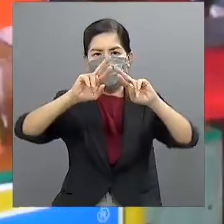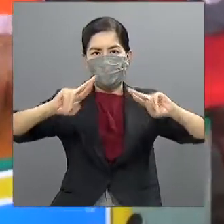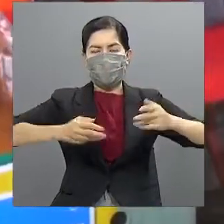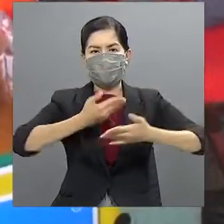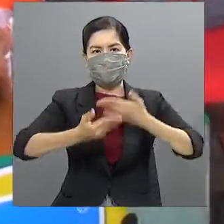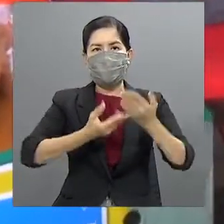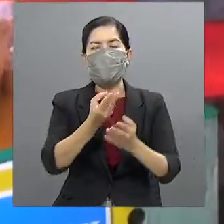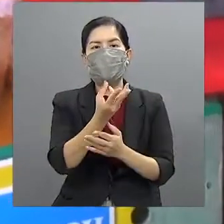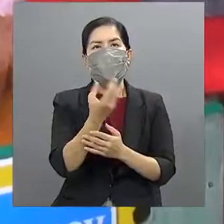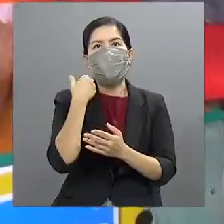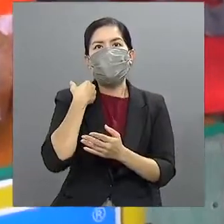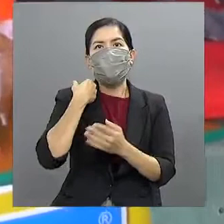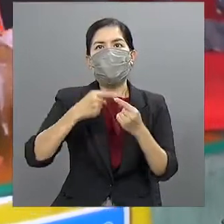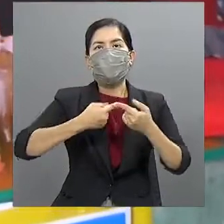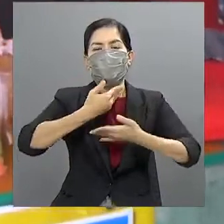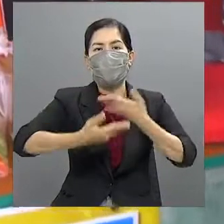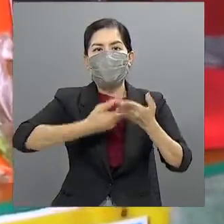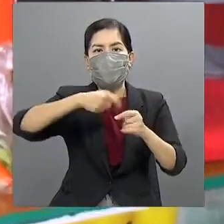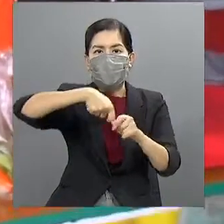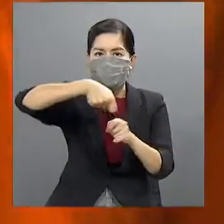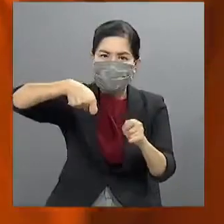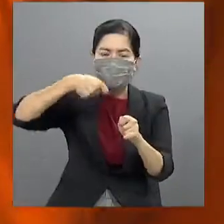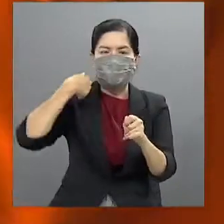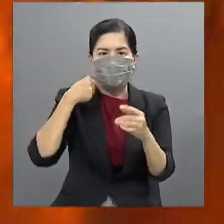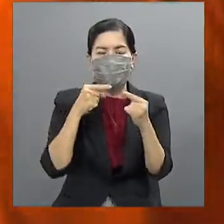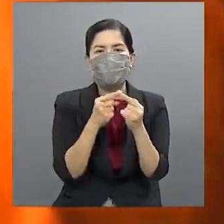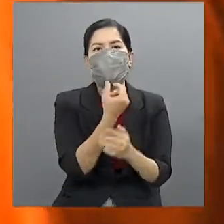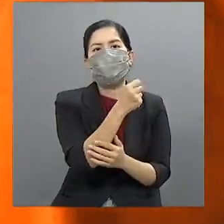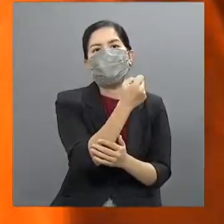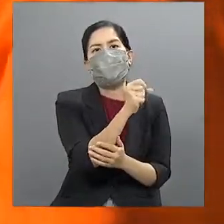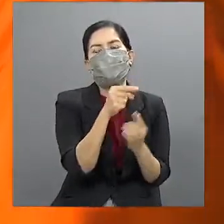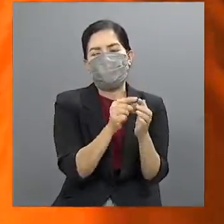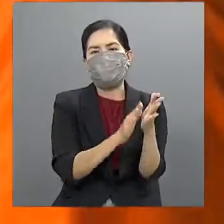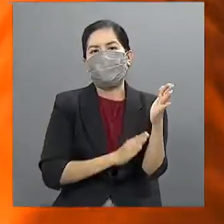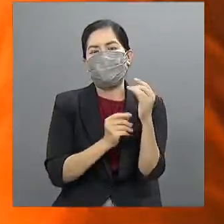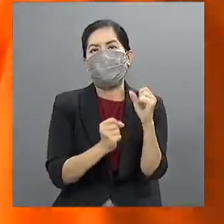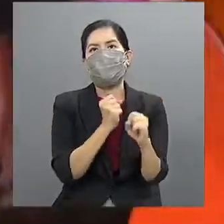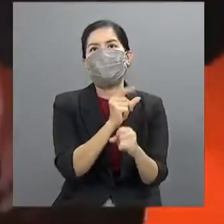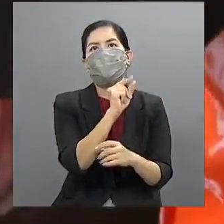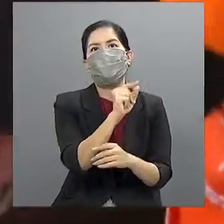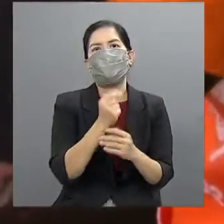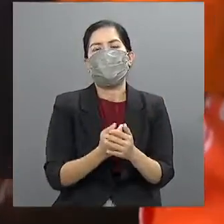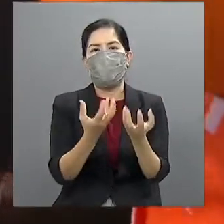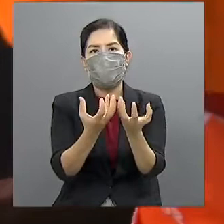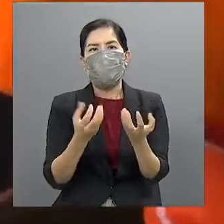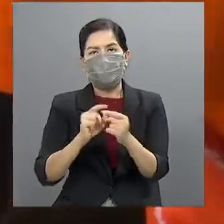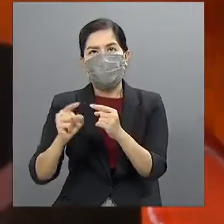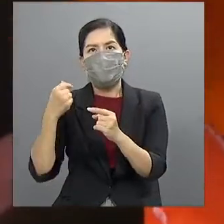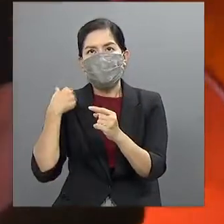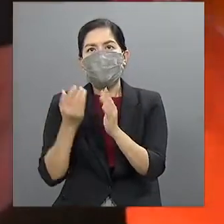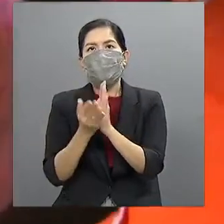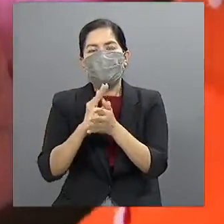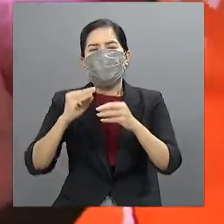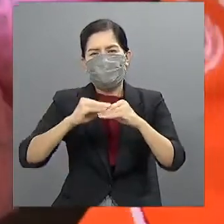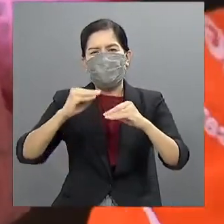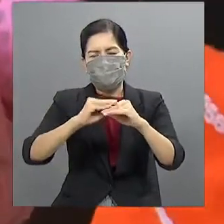ง10บาทนะคะขายมาแบบนี้เกือบ20ปีแล้วถึงแม้ว่าเครื่องปรุงและสินค้าอื่นๆจะขยับราคาขึ้นแล้วก็ตามแ